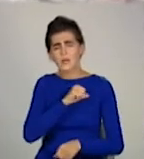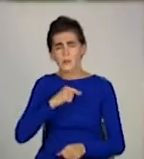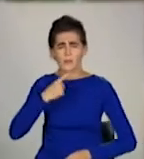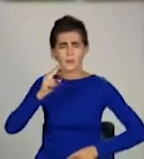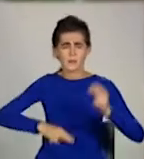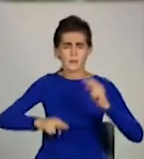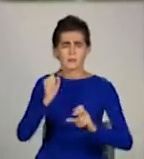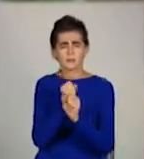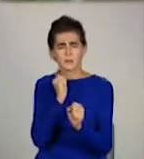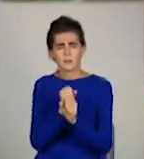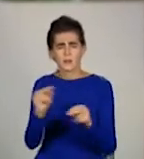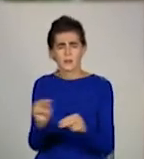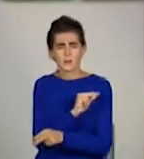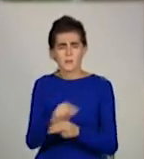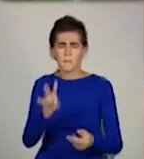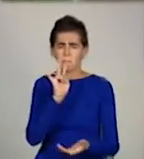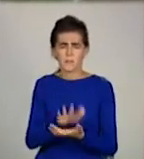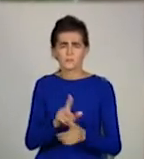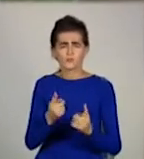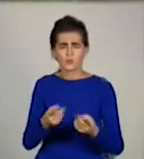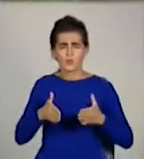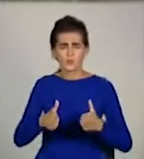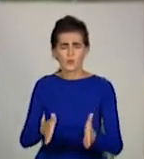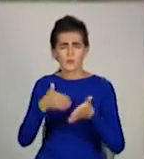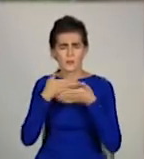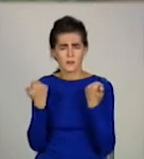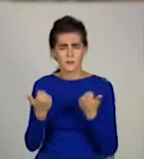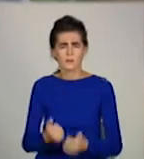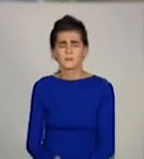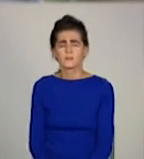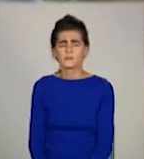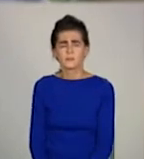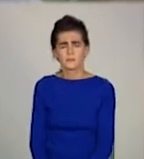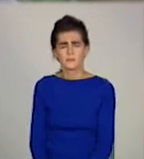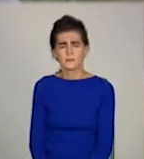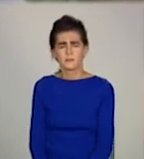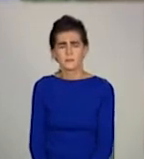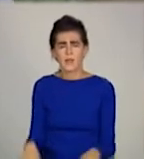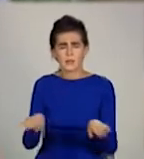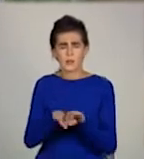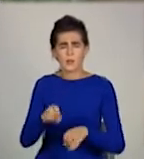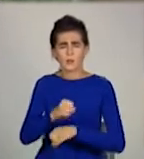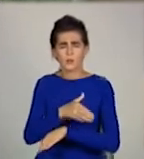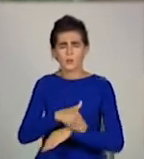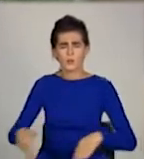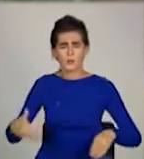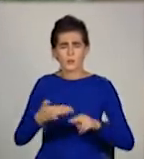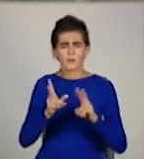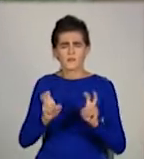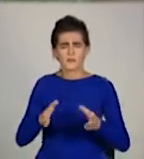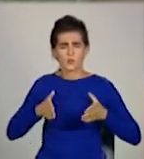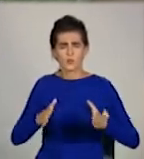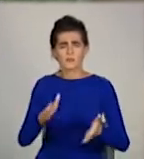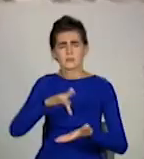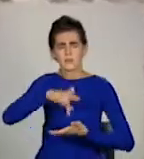самі. Ремонтуємо постійно, тому що дорог немає. Дорог немає на таких вулицях, як би сказати, ну